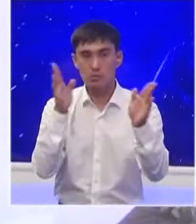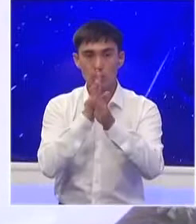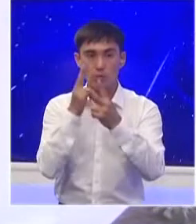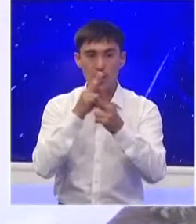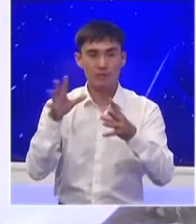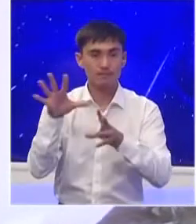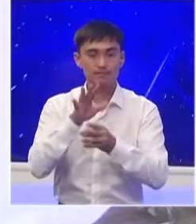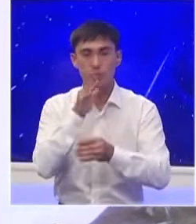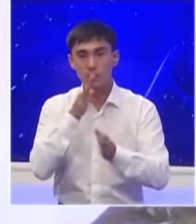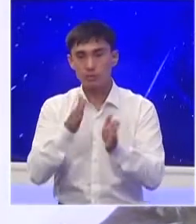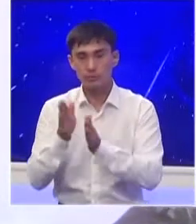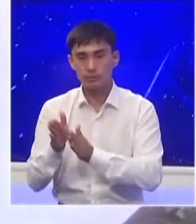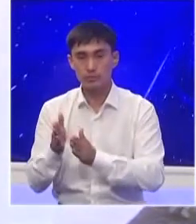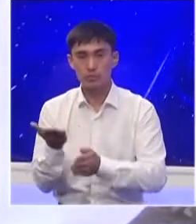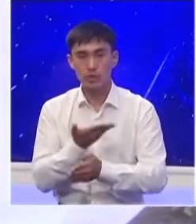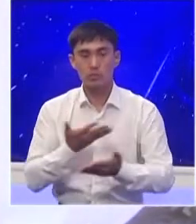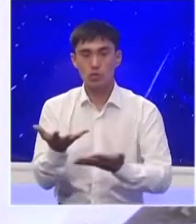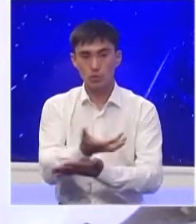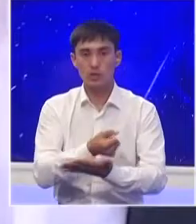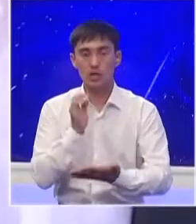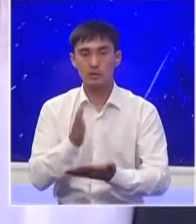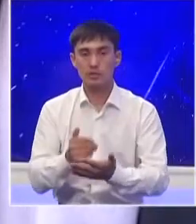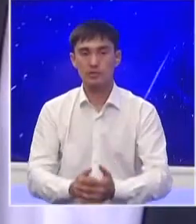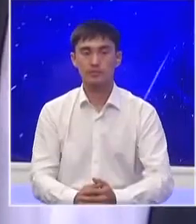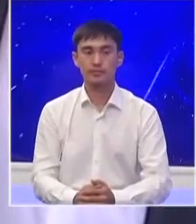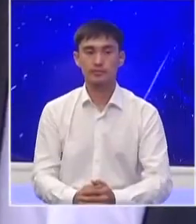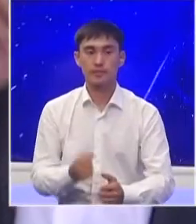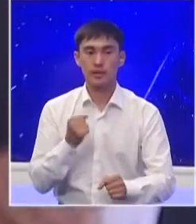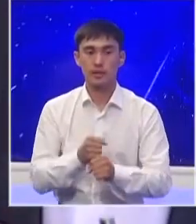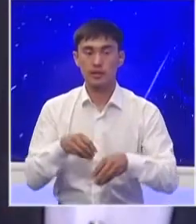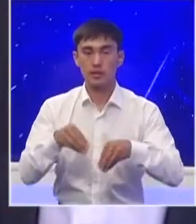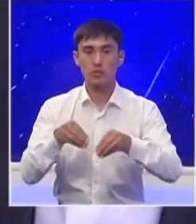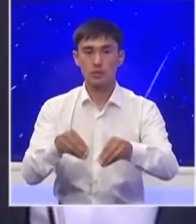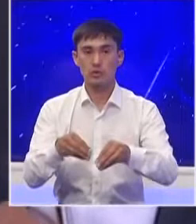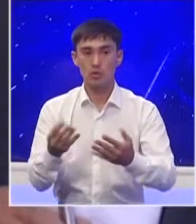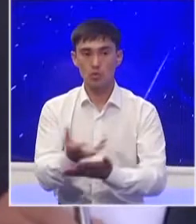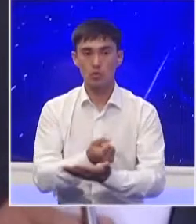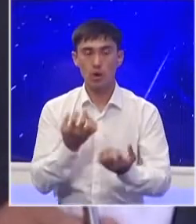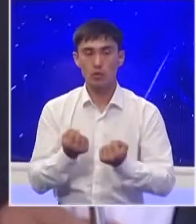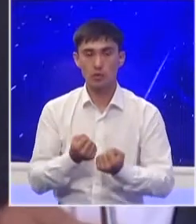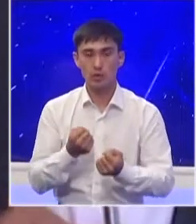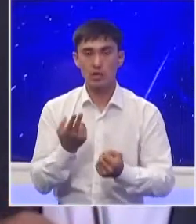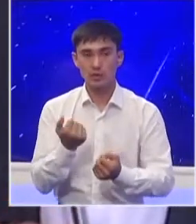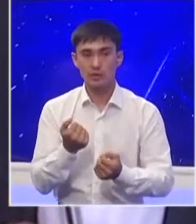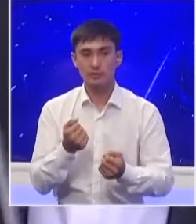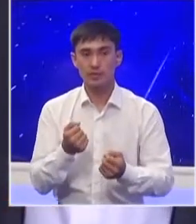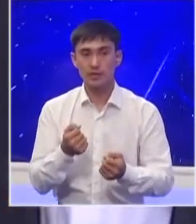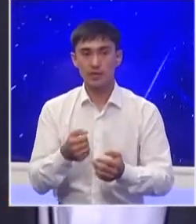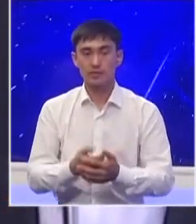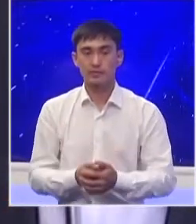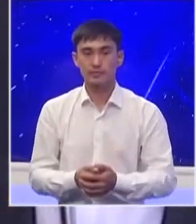бәрін қараймыз уақытысымен. Сонда біз ұрадай аламыз. Жасайтын болса, егу көректі, содан өлім алу керек. Радистан дамдық, зачем